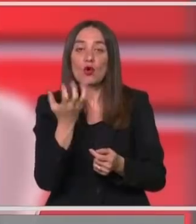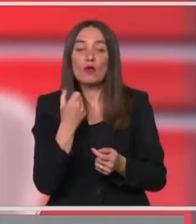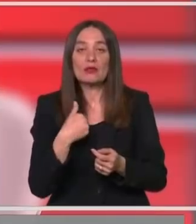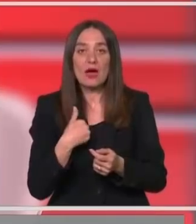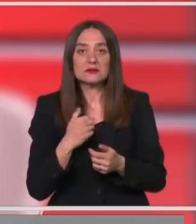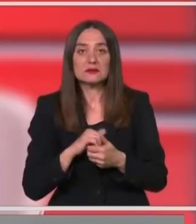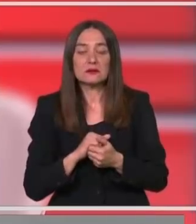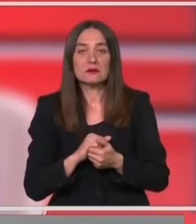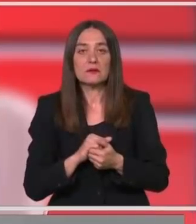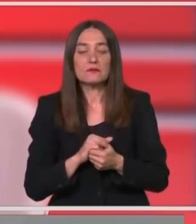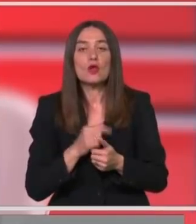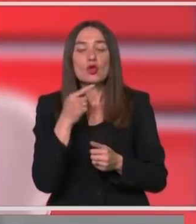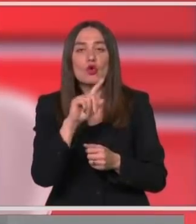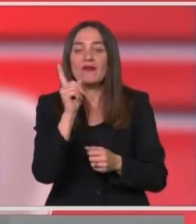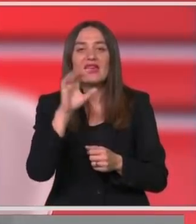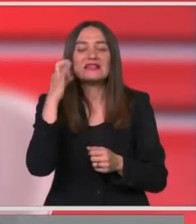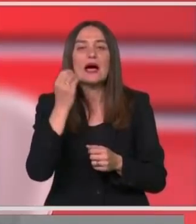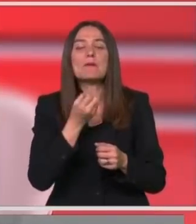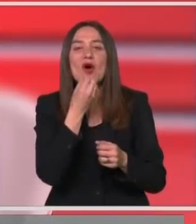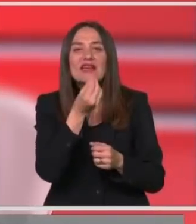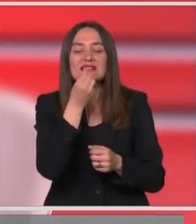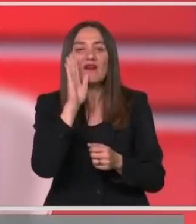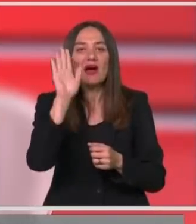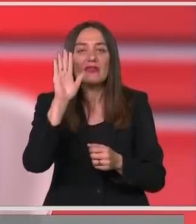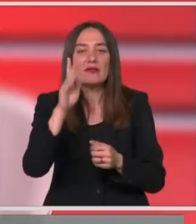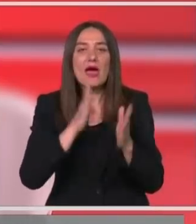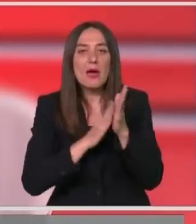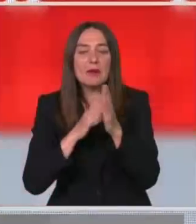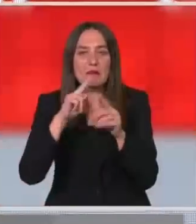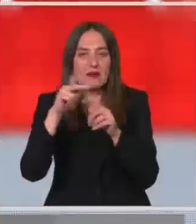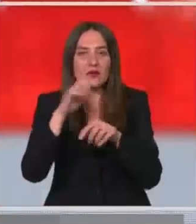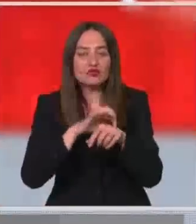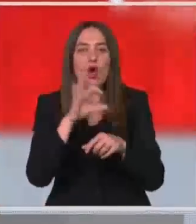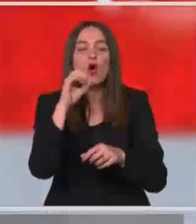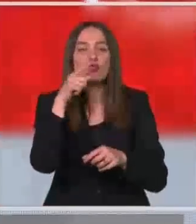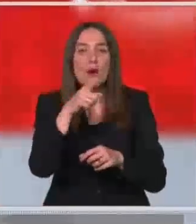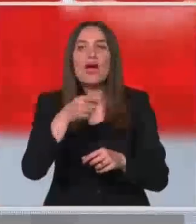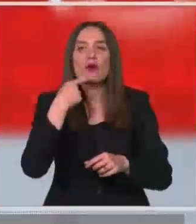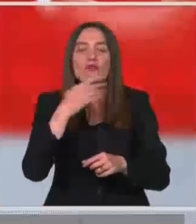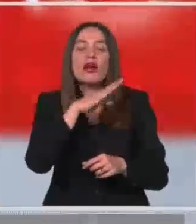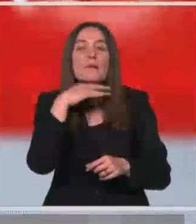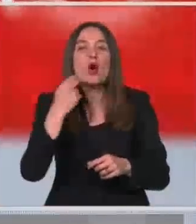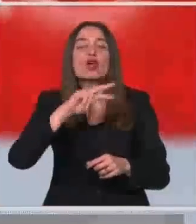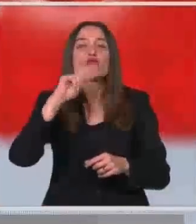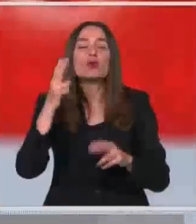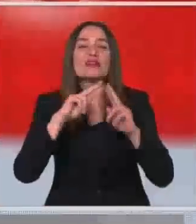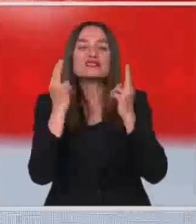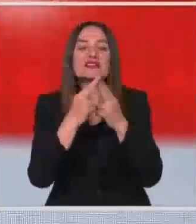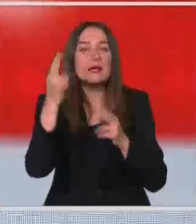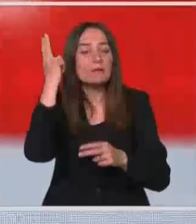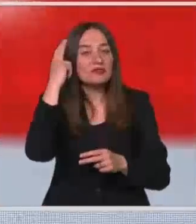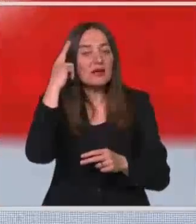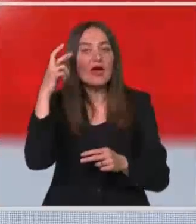nas? Pa to nije samo izjava Kristaline Georgijeve, o tome govore i mnogi drugi svetski poznati